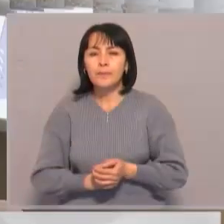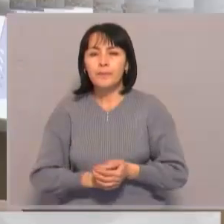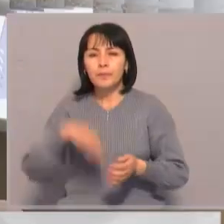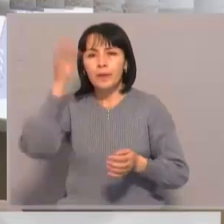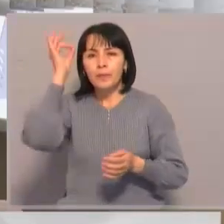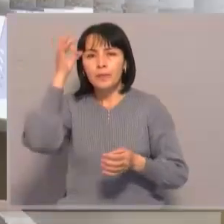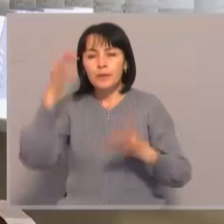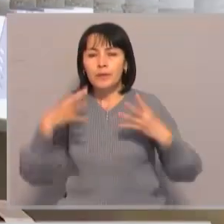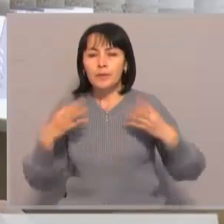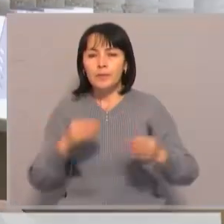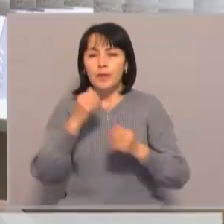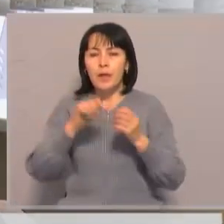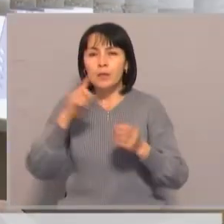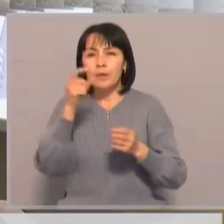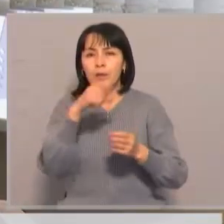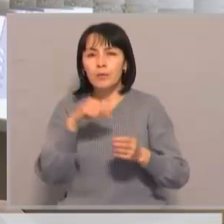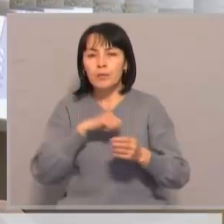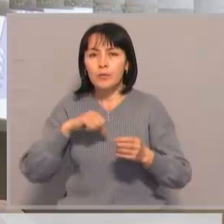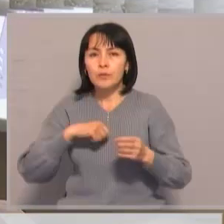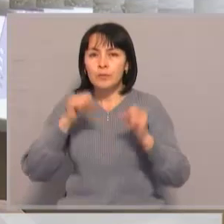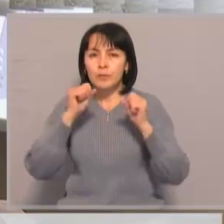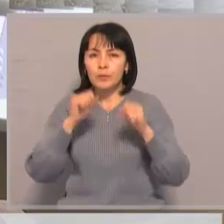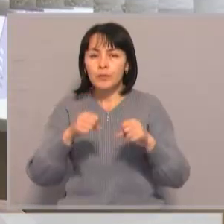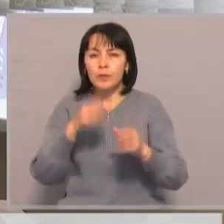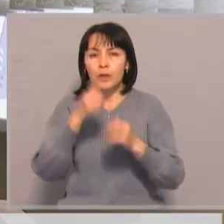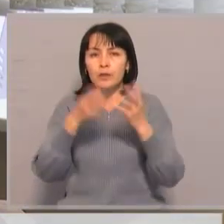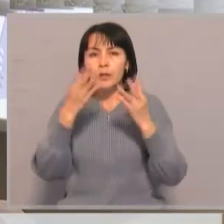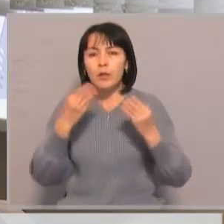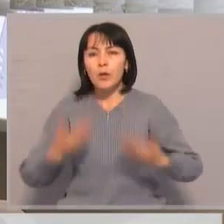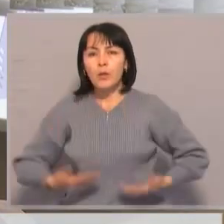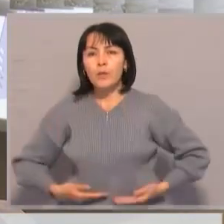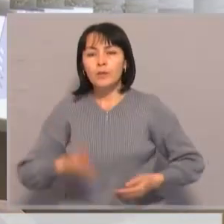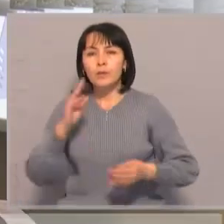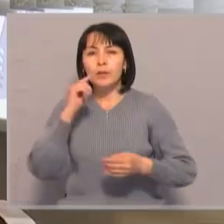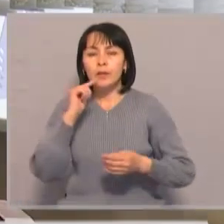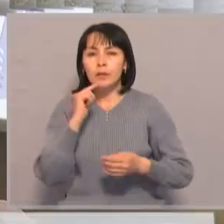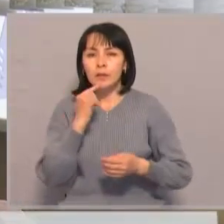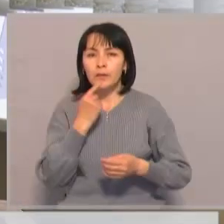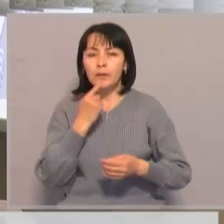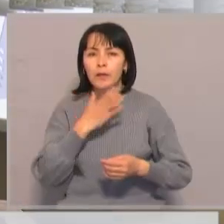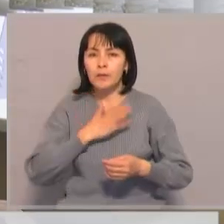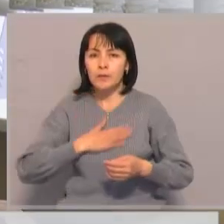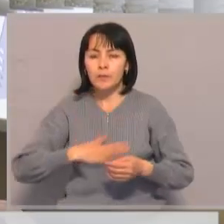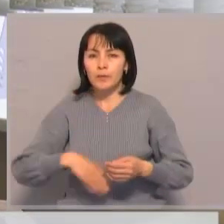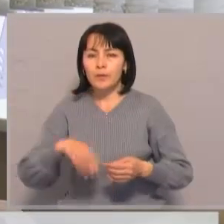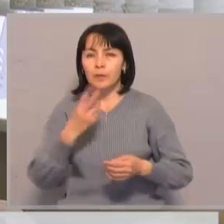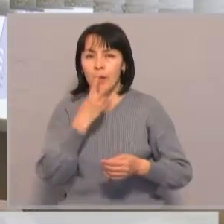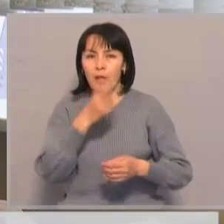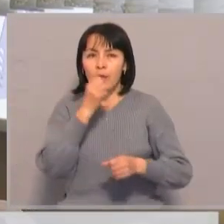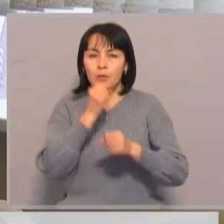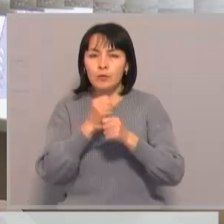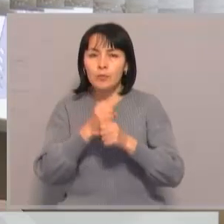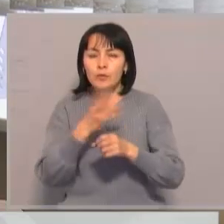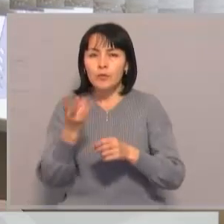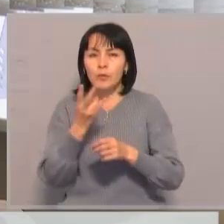денсаулық дегеніміз әрбір адам өз мүмкіндіктерін пайдалана отырып, күнделікті өмірде болып жатқан қиындықтарға төтеп беру, еңбек ету және